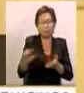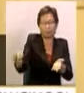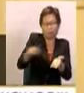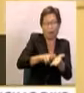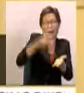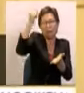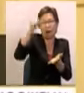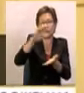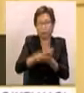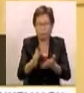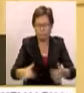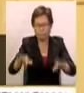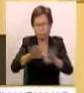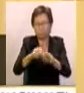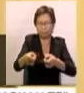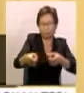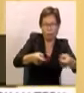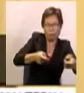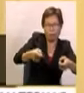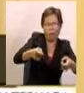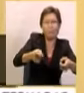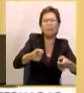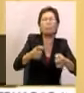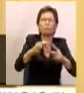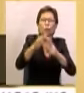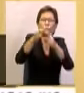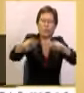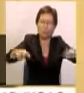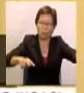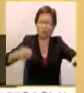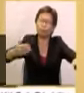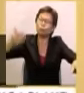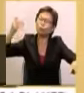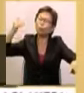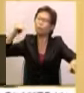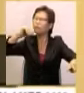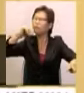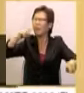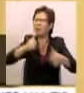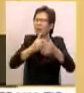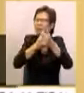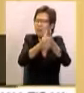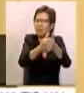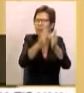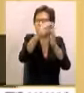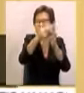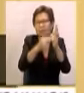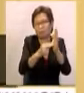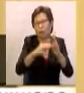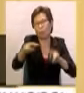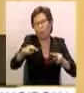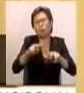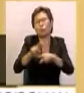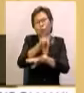bagi mengawal selia kenderaan persendirian, terutamanya van yang digunakan sebelum ini tidak tertakluk kepada undang-undang.